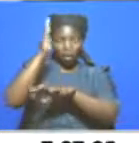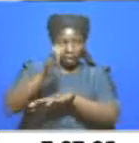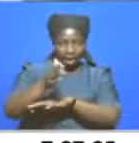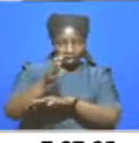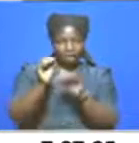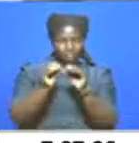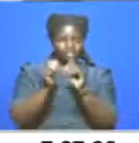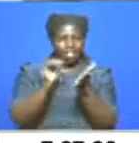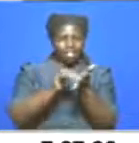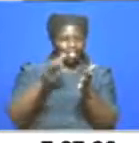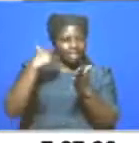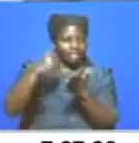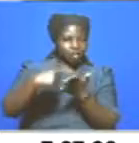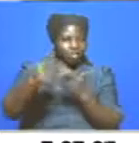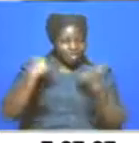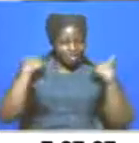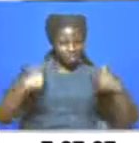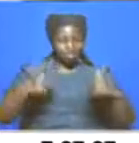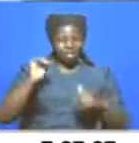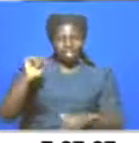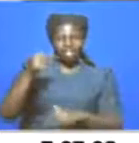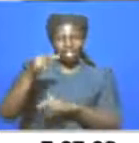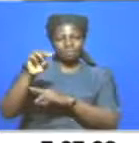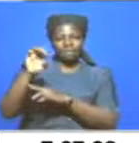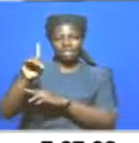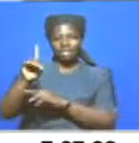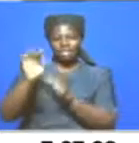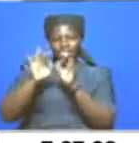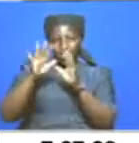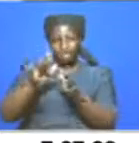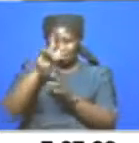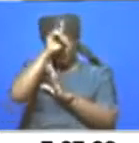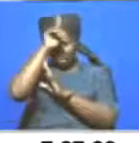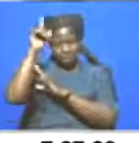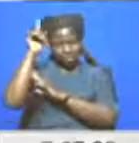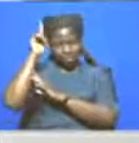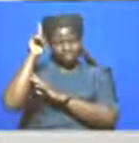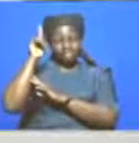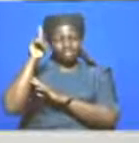tukutane wiki ijayo. Mimi naitwa Ahmed Jumabalo, mwenzetu wa lugha ishara ni Lucy Maura.